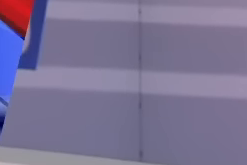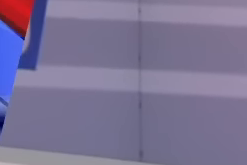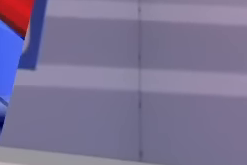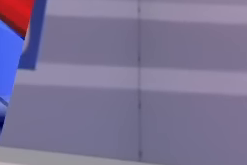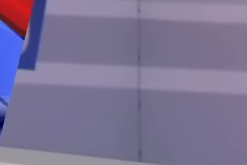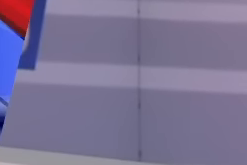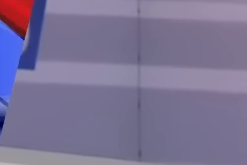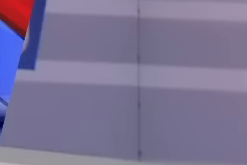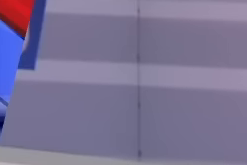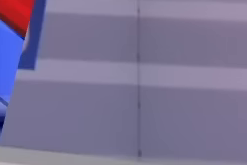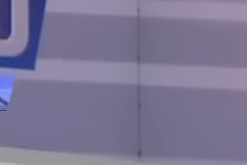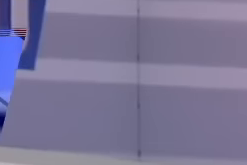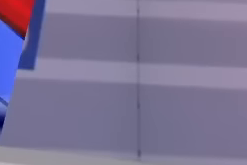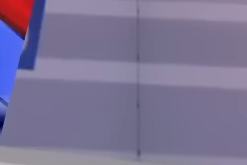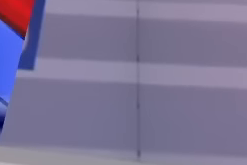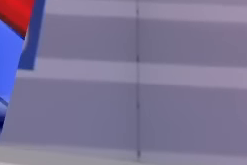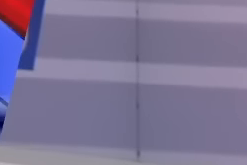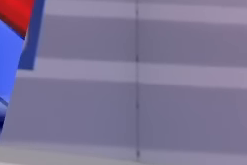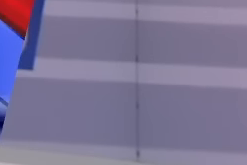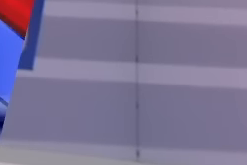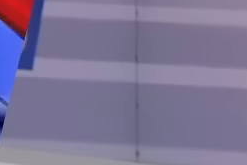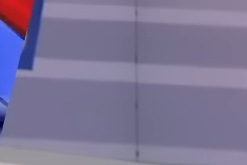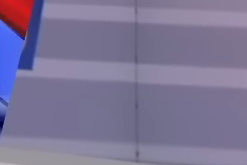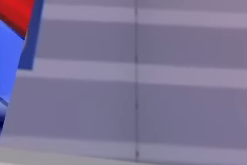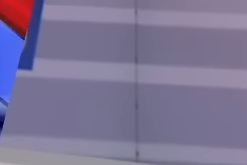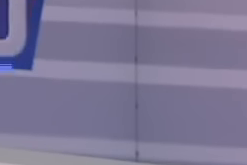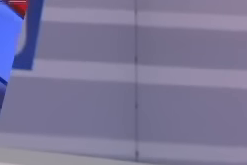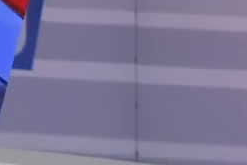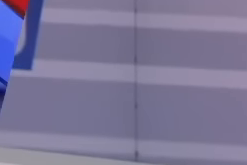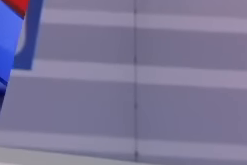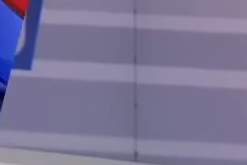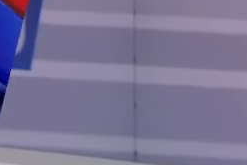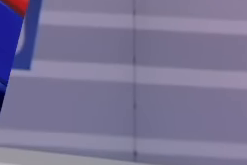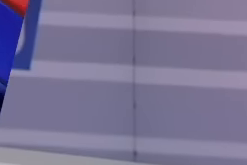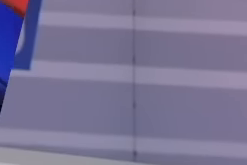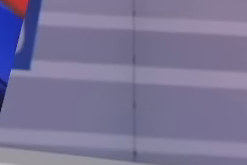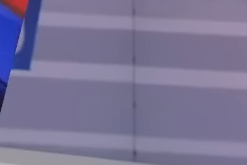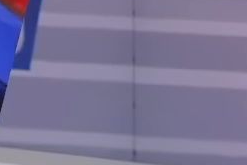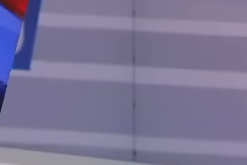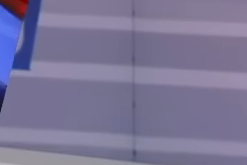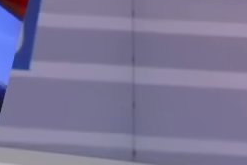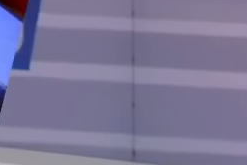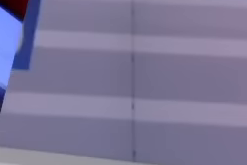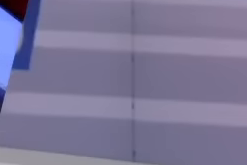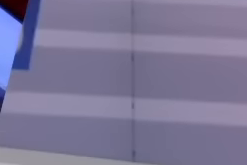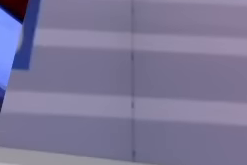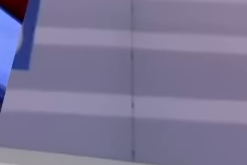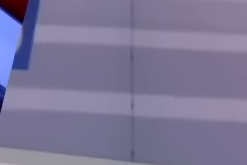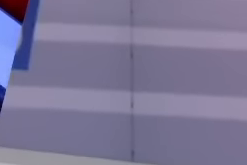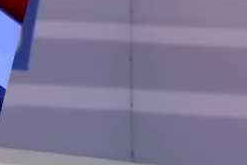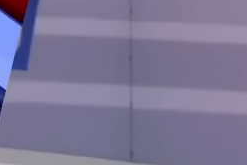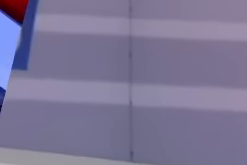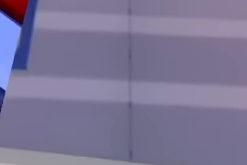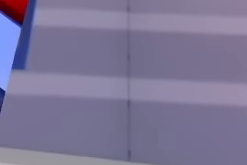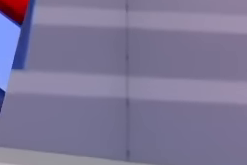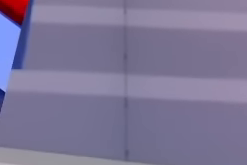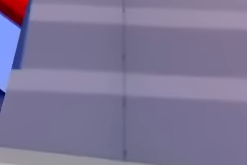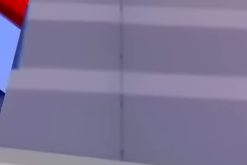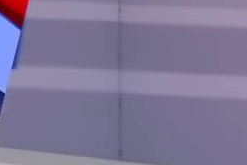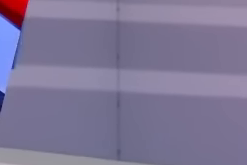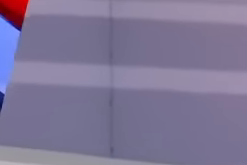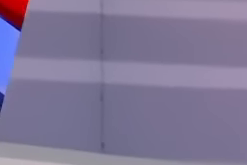na paglilingkod sa bayan. Ako po si Ivan Mayrina. Ako po si Connie Season mula sa GMA Integrated News, ang News Authority ng Pilipino. Nakatutok